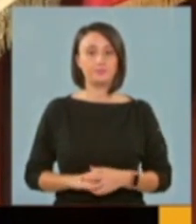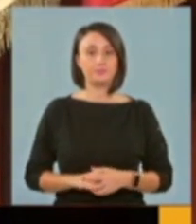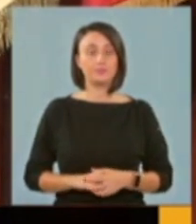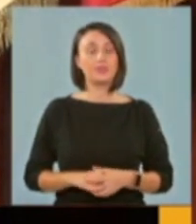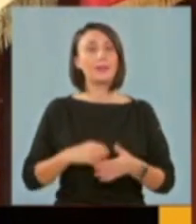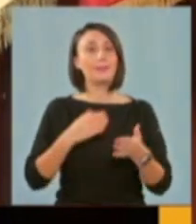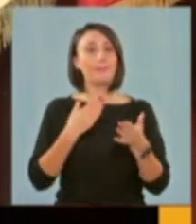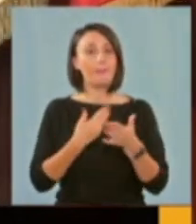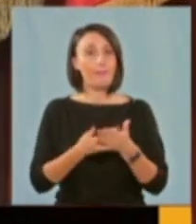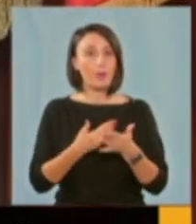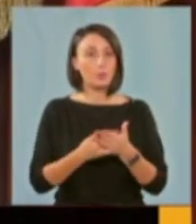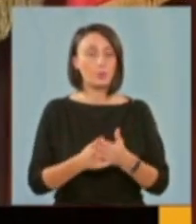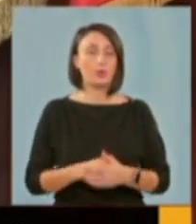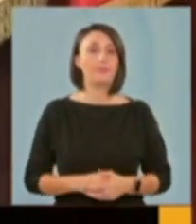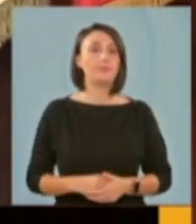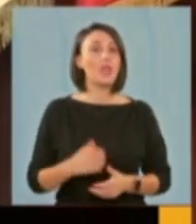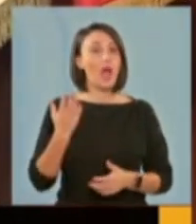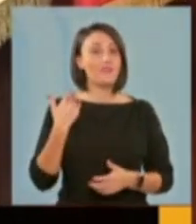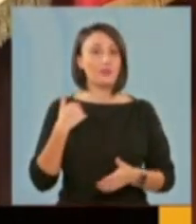pentru că